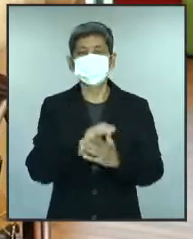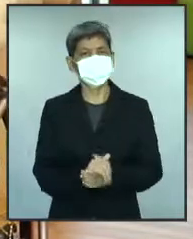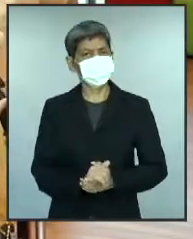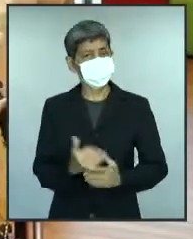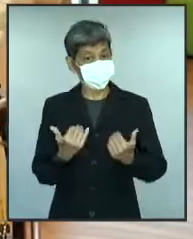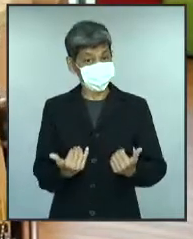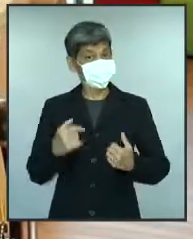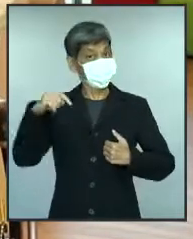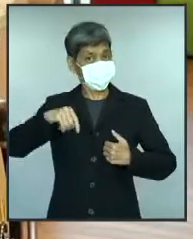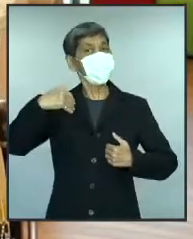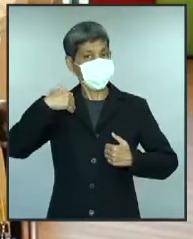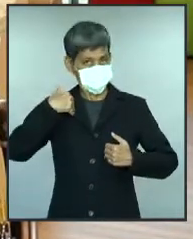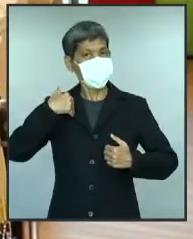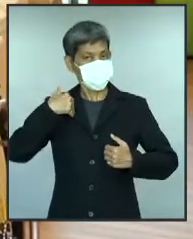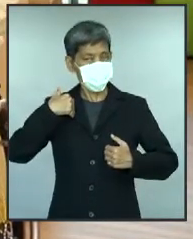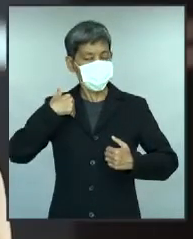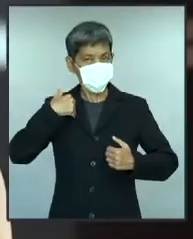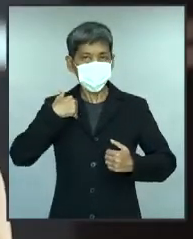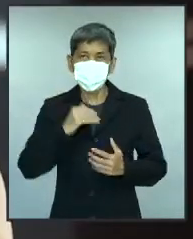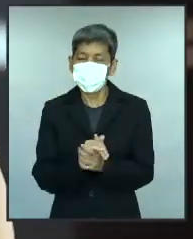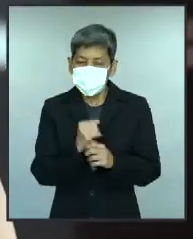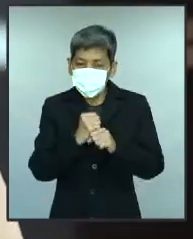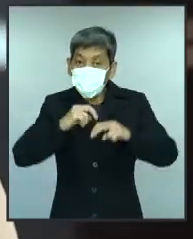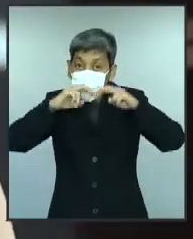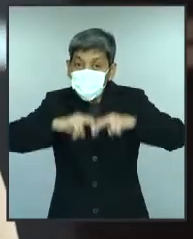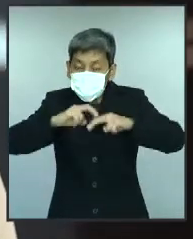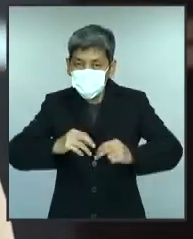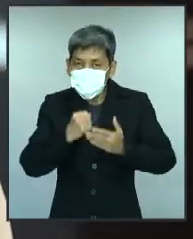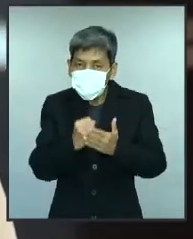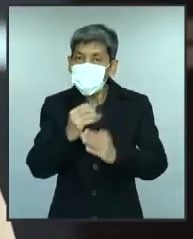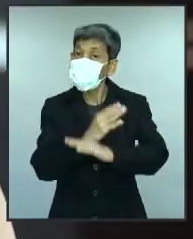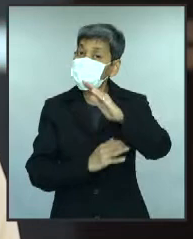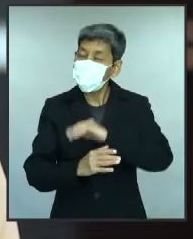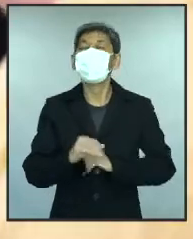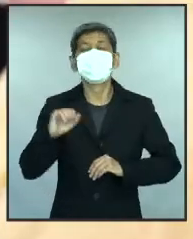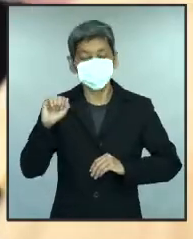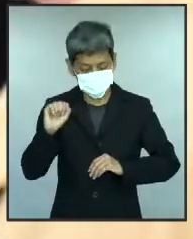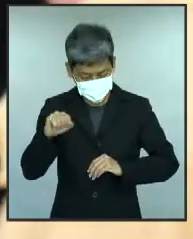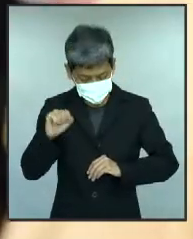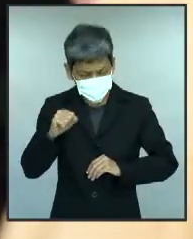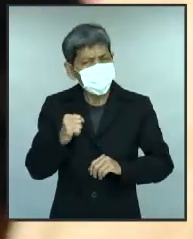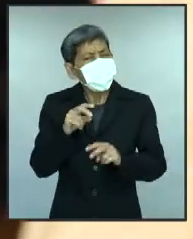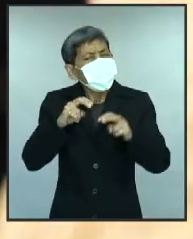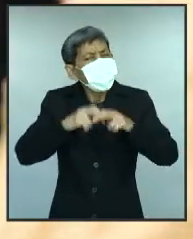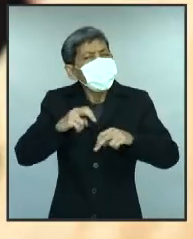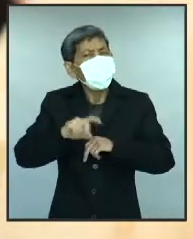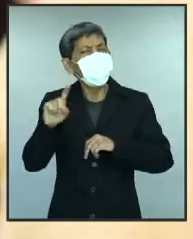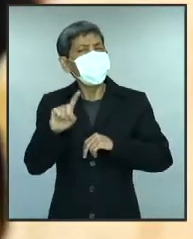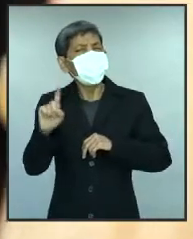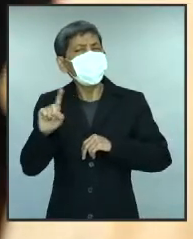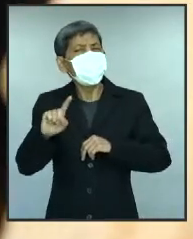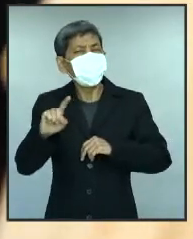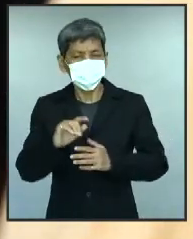ตอนนี้เนี่ยบอกว่าที่นี่เนี่ยมีในเรื่องของงานวิจัยที่เพื่อช่วยเหลือคนพิการด้วย ใช่ครับใช่ครับ ตอนนี้วิจัยเรื่องอะไรอยู